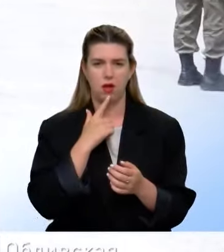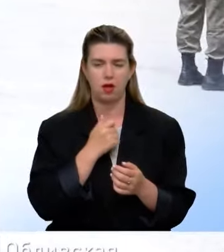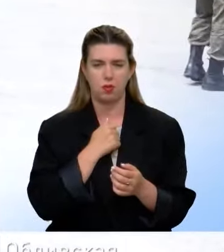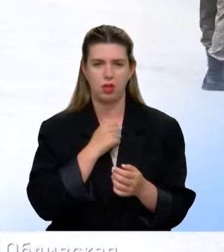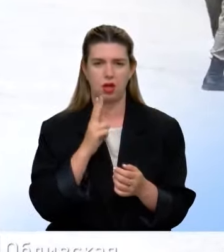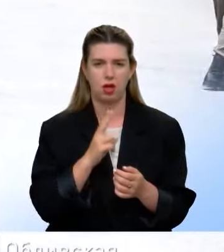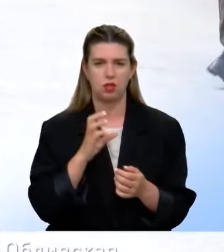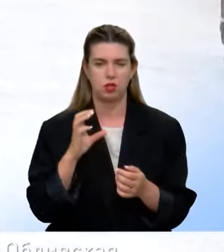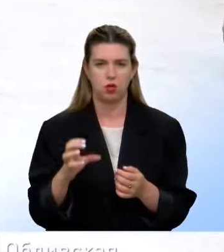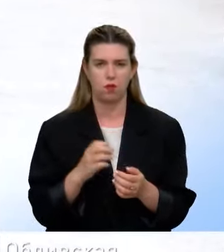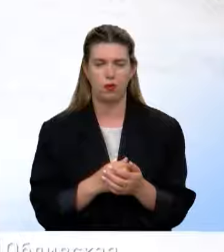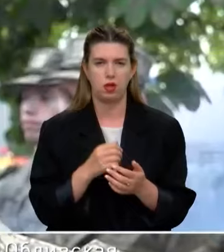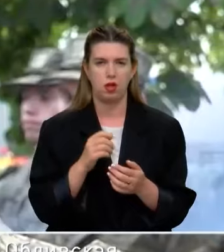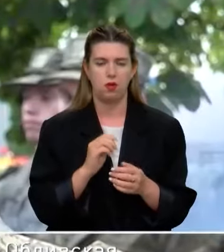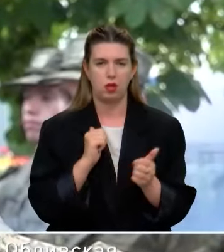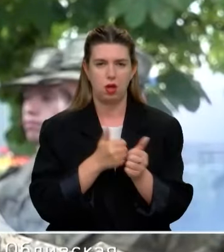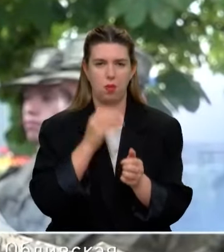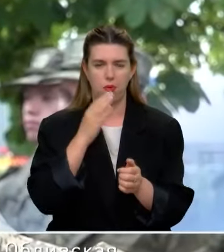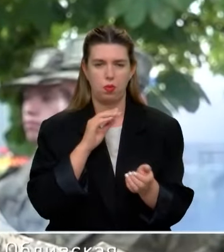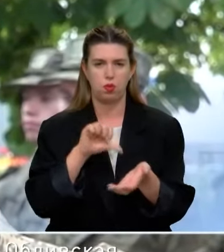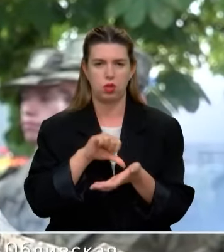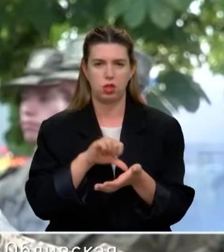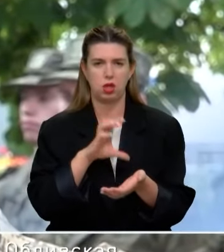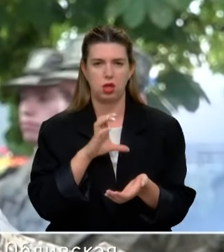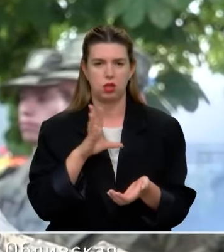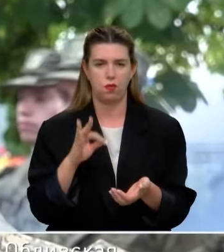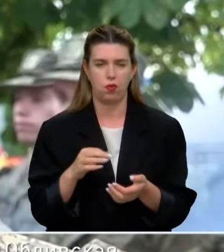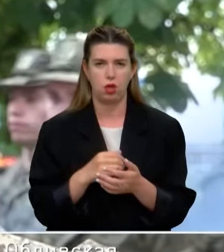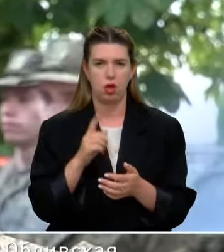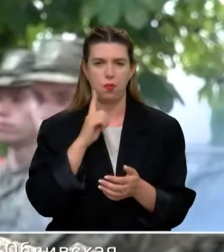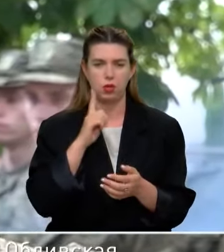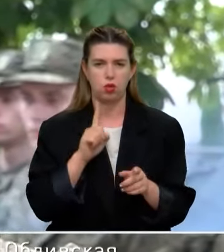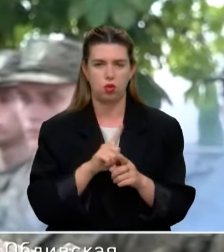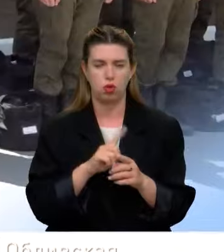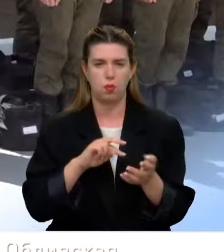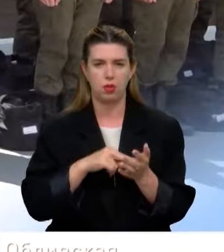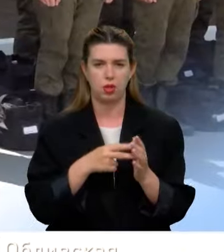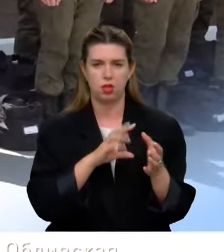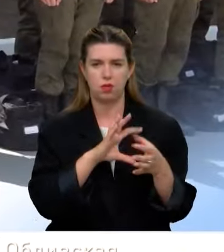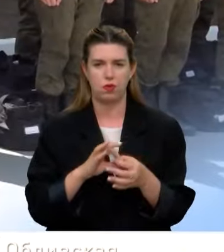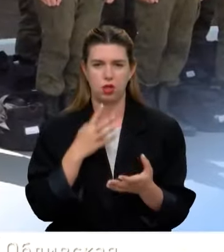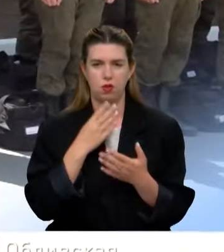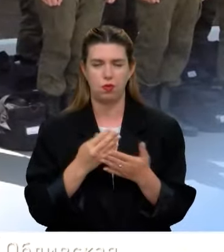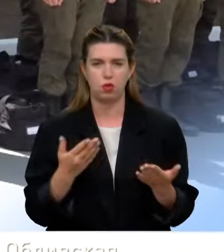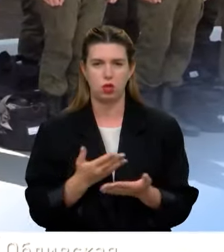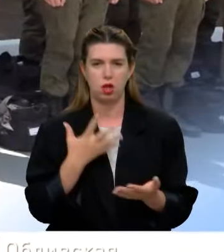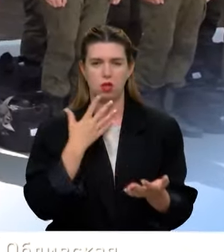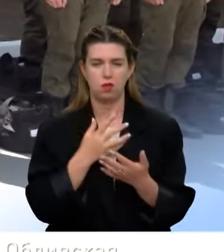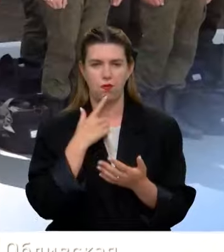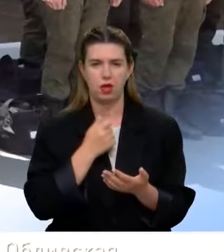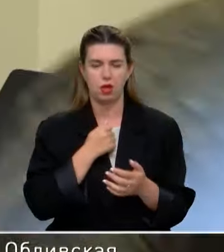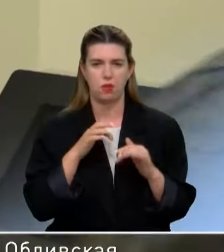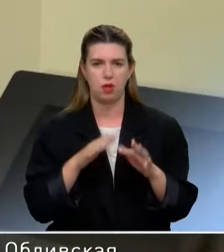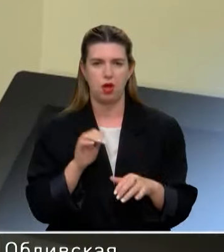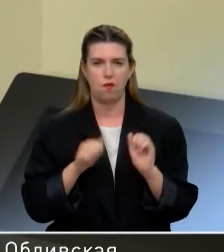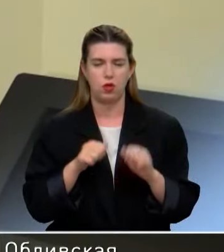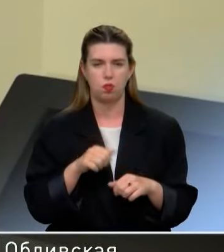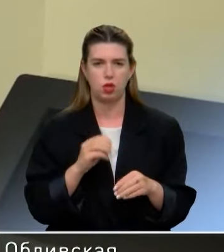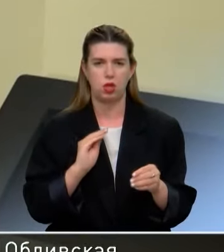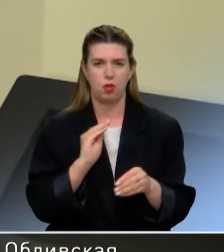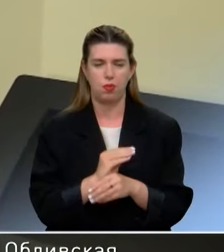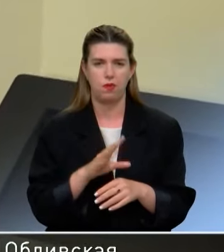Кирилл Сидоренко вслед за отцом участником спецоперации юноша тоже планирует связать свою жизнь с военным делом возможность